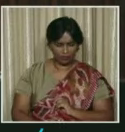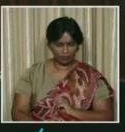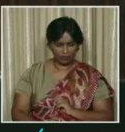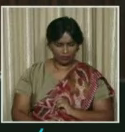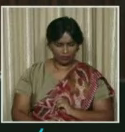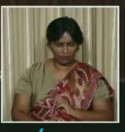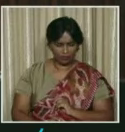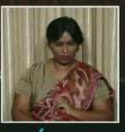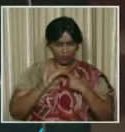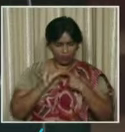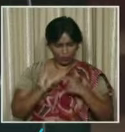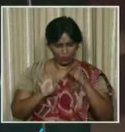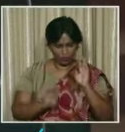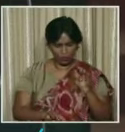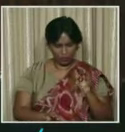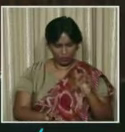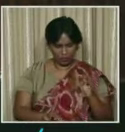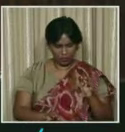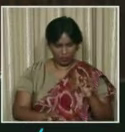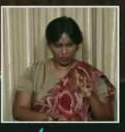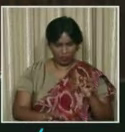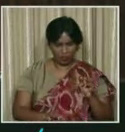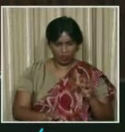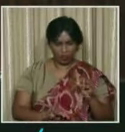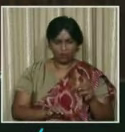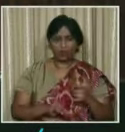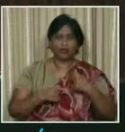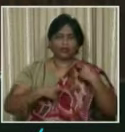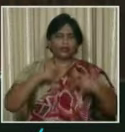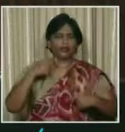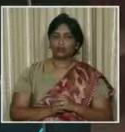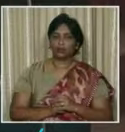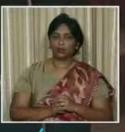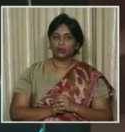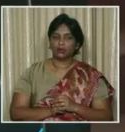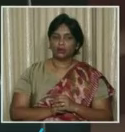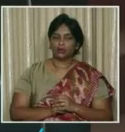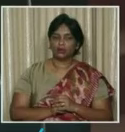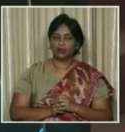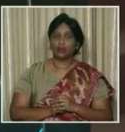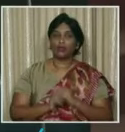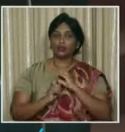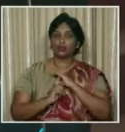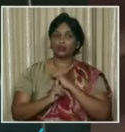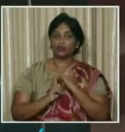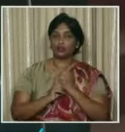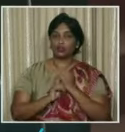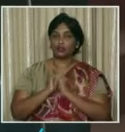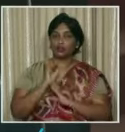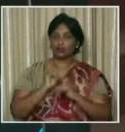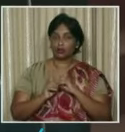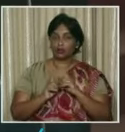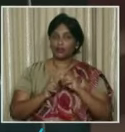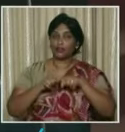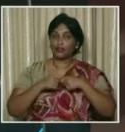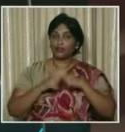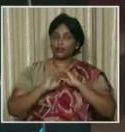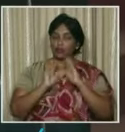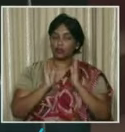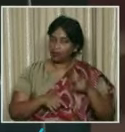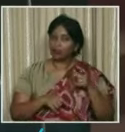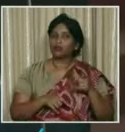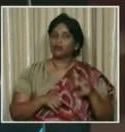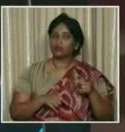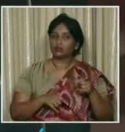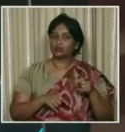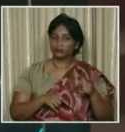ඔබතුමාටවත් මටවත් අයිතියක් නෑ. ඔබතුමා හදන්නේ මේ තව විවාදයකට යන්න. මට විනාඩියක් දෙන්න. සංස්කෘතික අමාත්‍යාංශය කරන වේදන් සියල්ල කැබිනට් අනුමැතිය